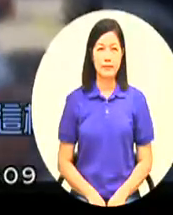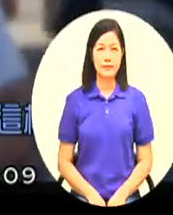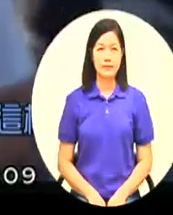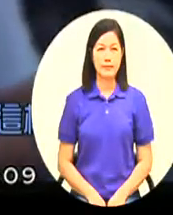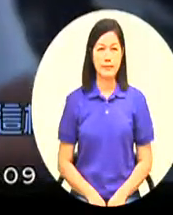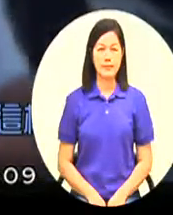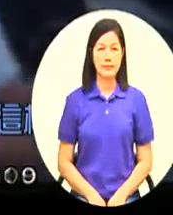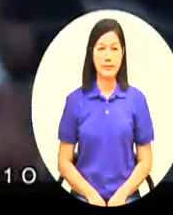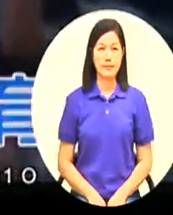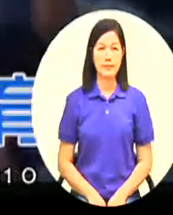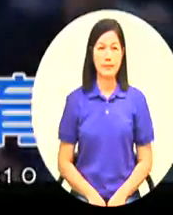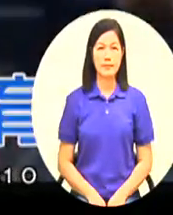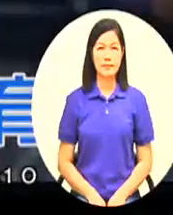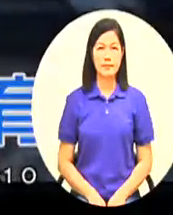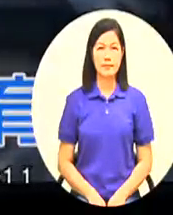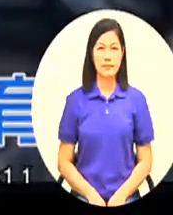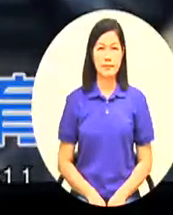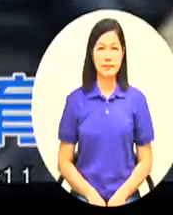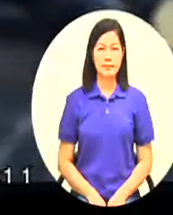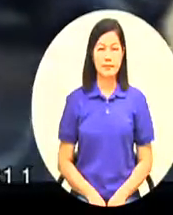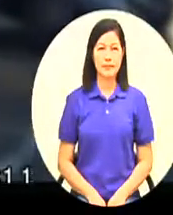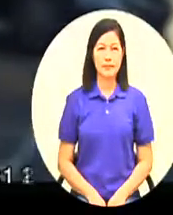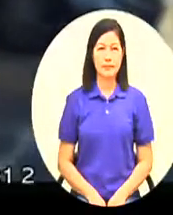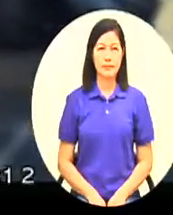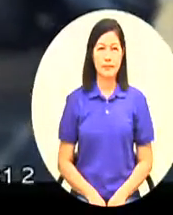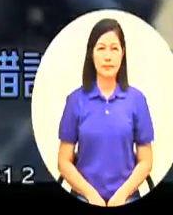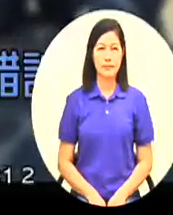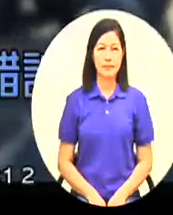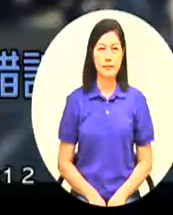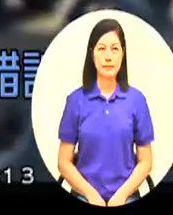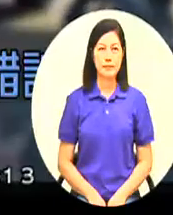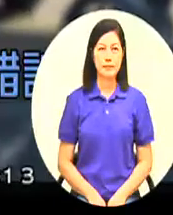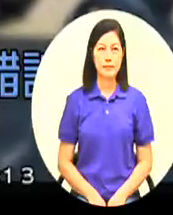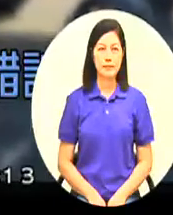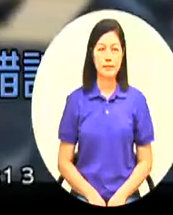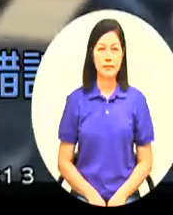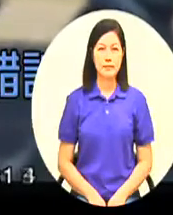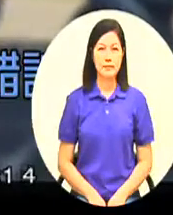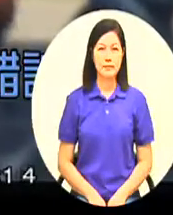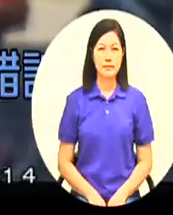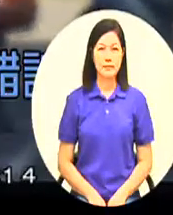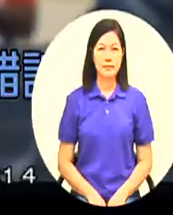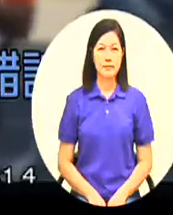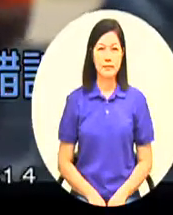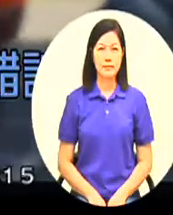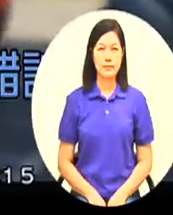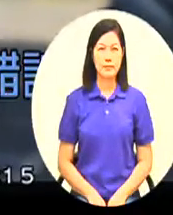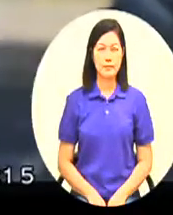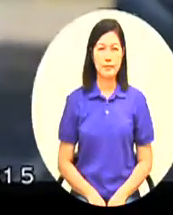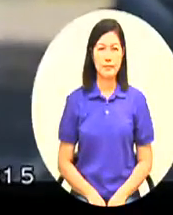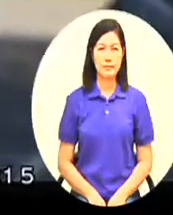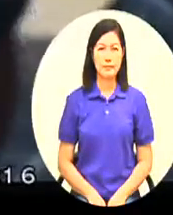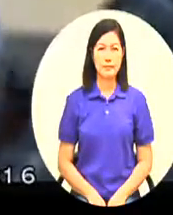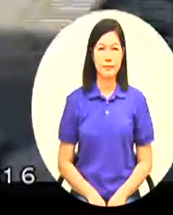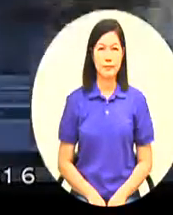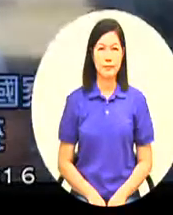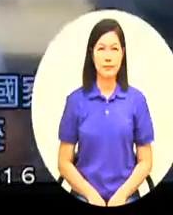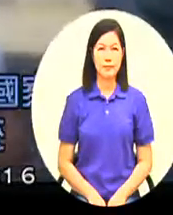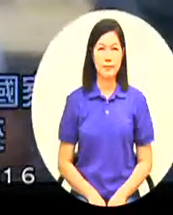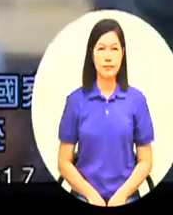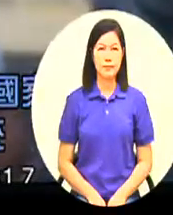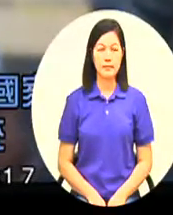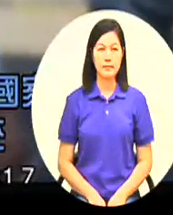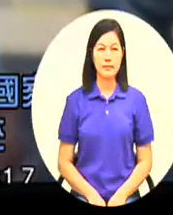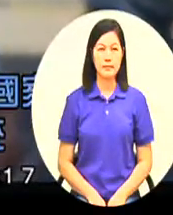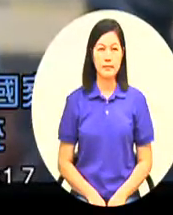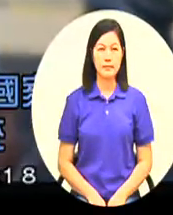告一下，那个是一顶安内嘛？那许贵高等教育长，我们不可能说，哎，明明就已经我们有错误，还是我们不承认？ 对，我承认我错了。 台湾几民